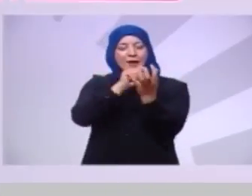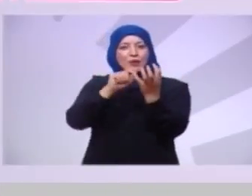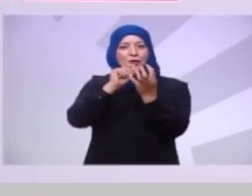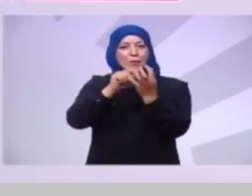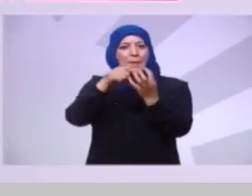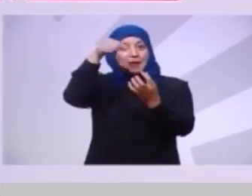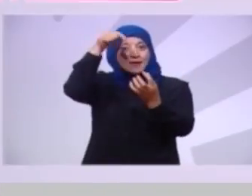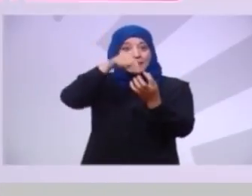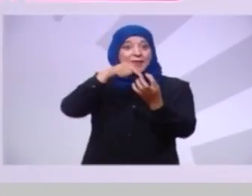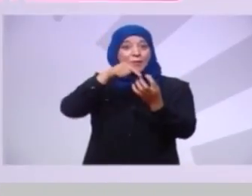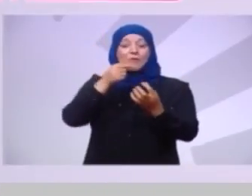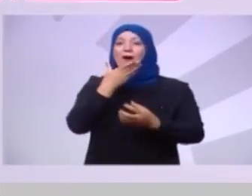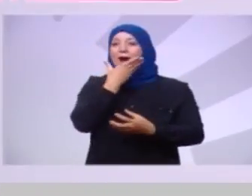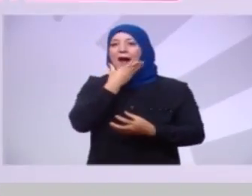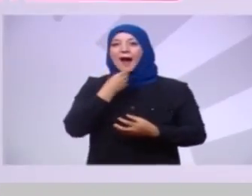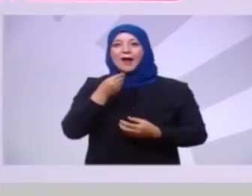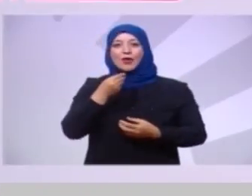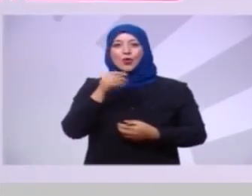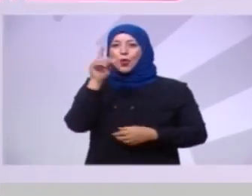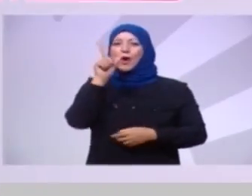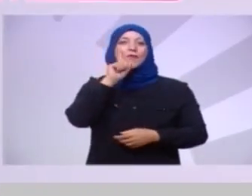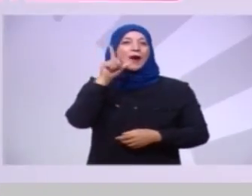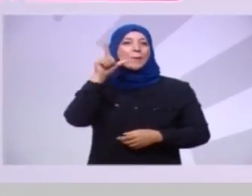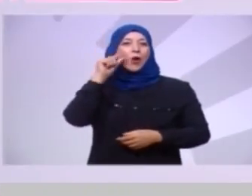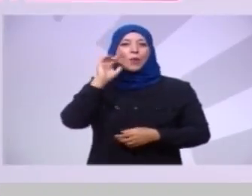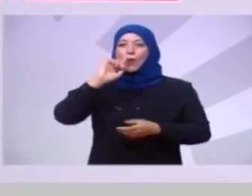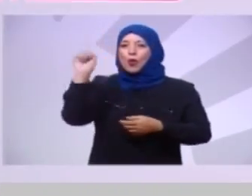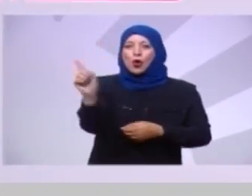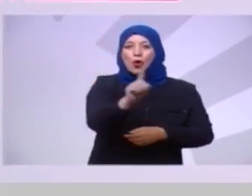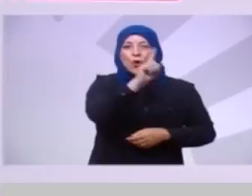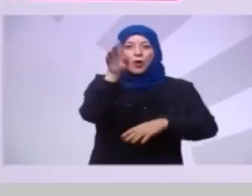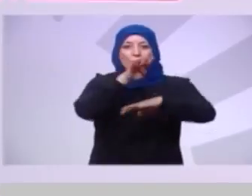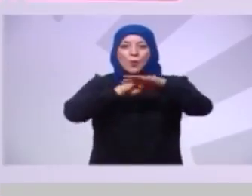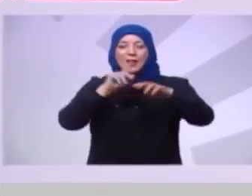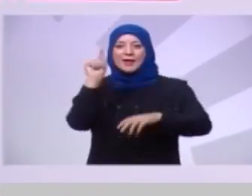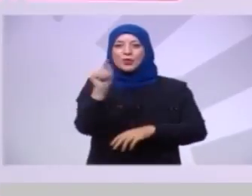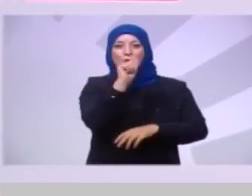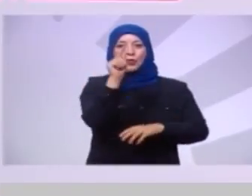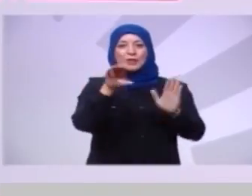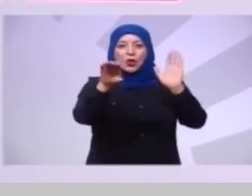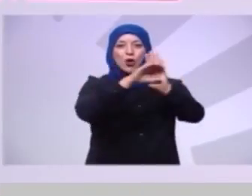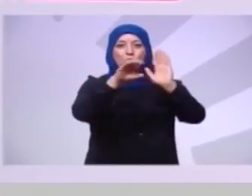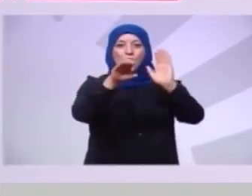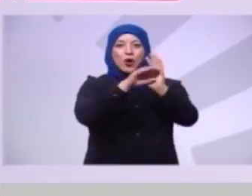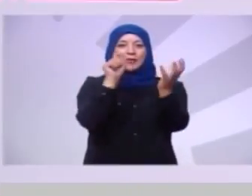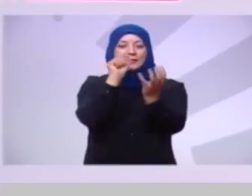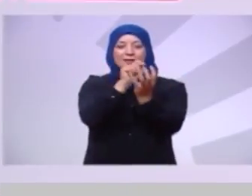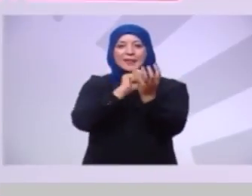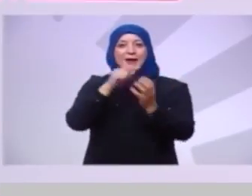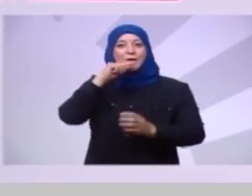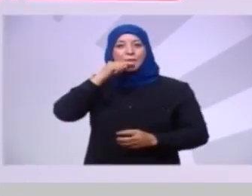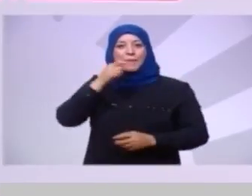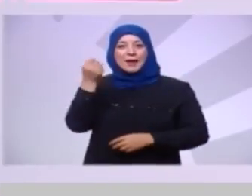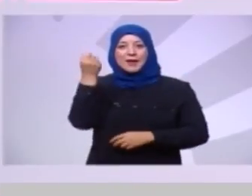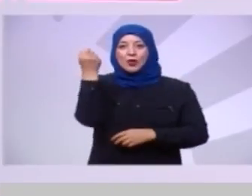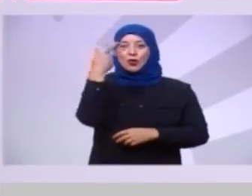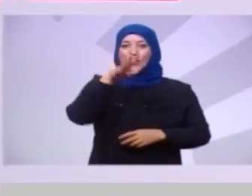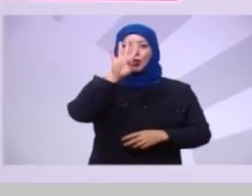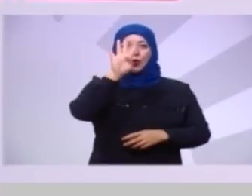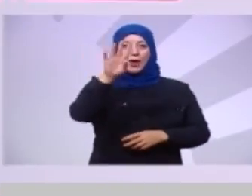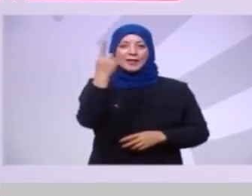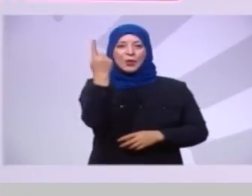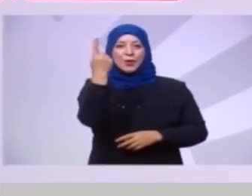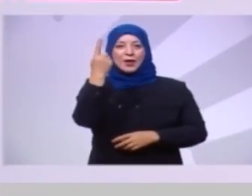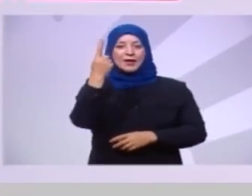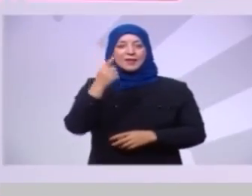و زينه اخوتي اخواتي شعاري هو الرمانه رقم واحد واربعين